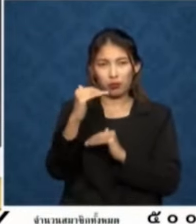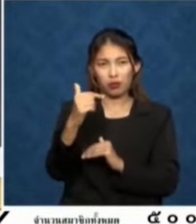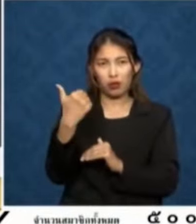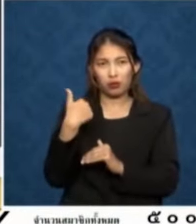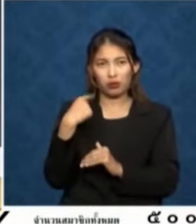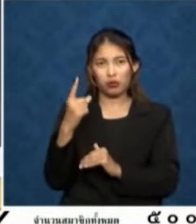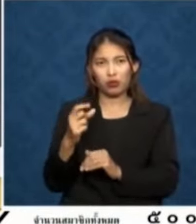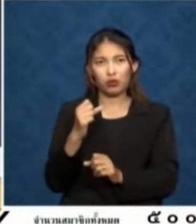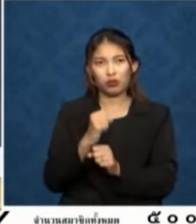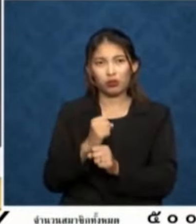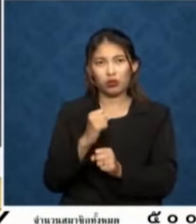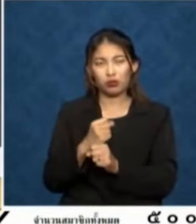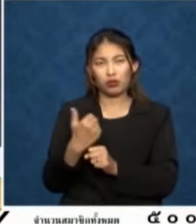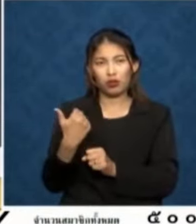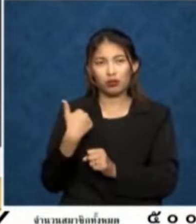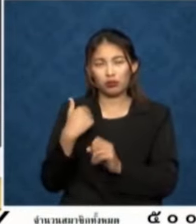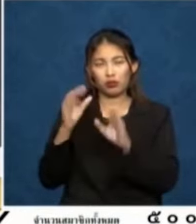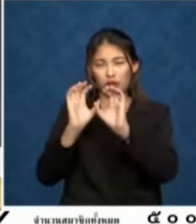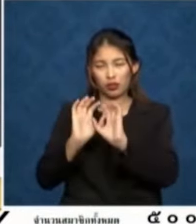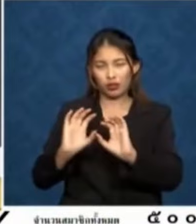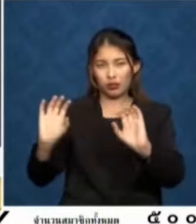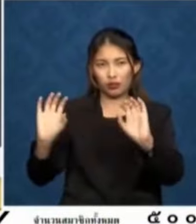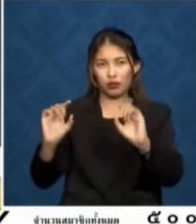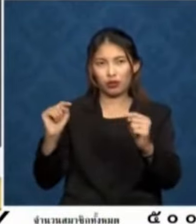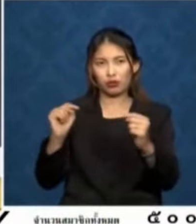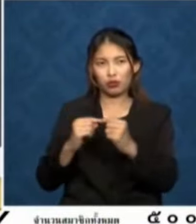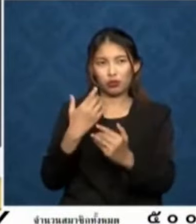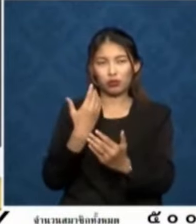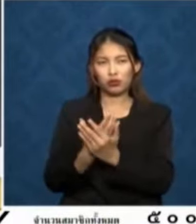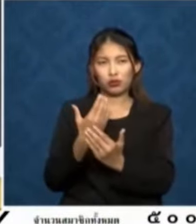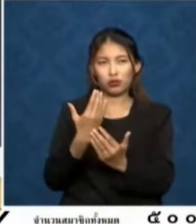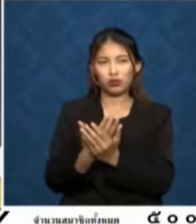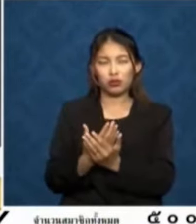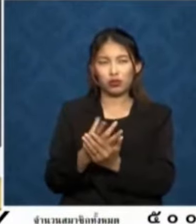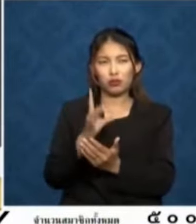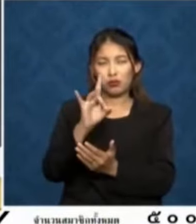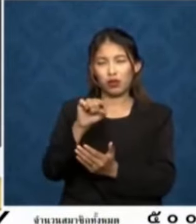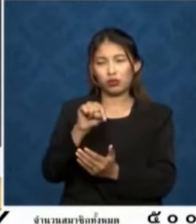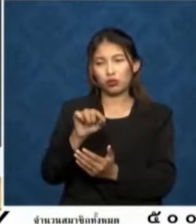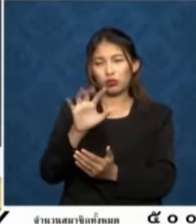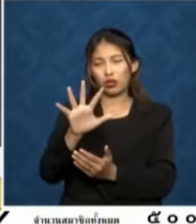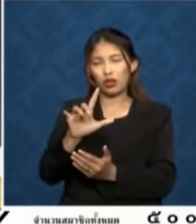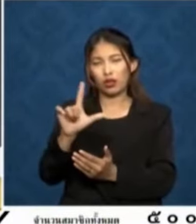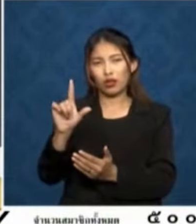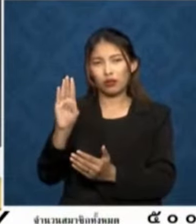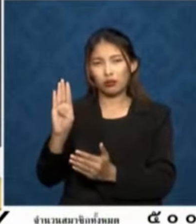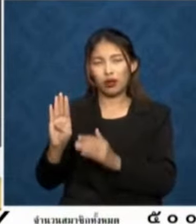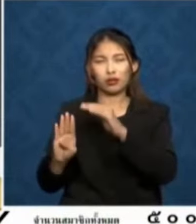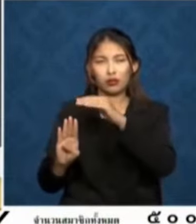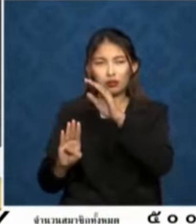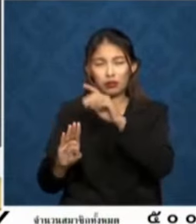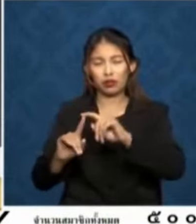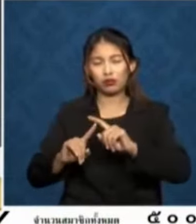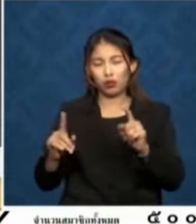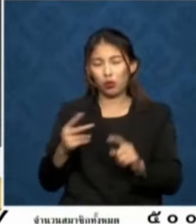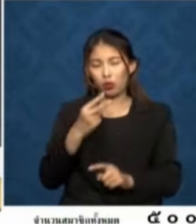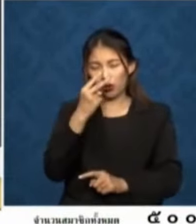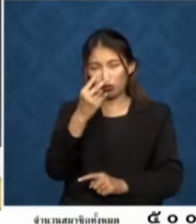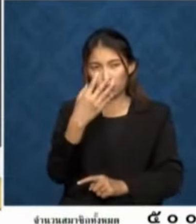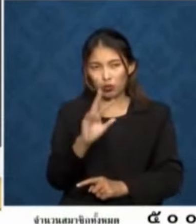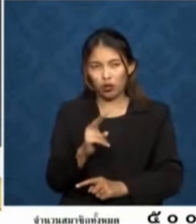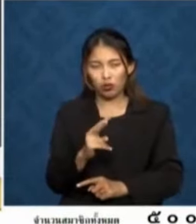ต้องเคยรับงานของหน่วยงานภาครัฐที่มีมูลค่าไม่ต่ำกว่า8.5ล้านบาทนะคะแต่พอมาค้น